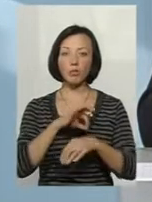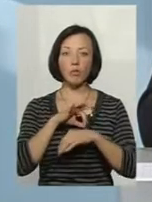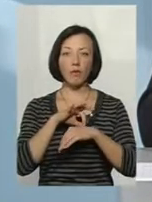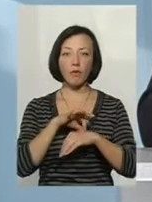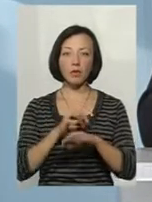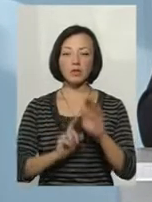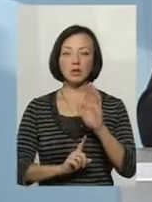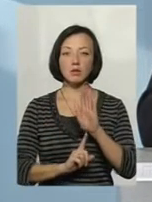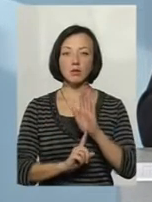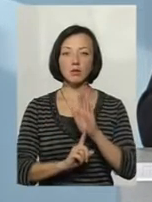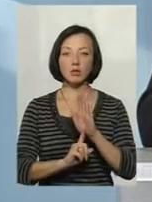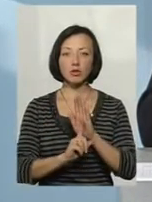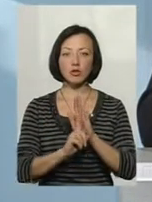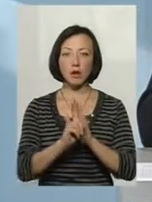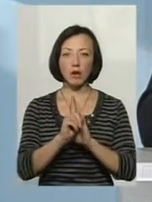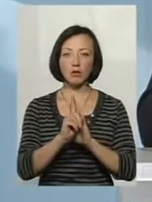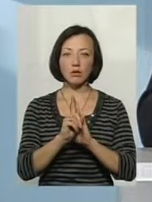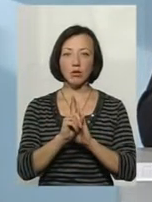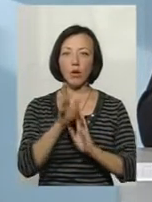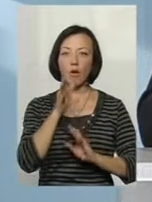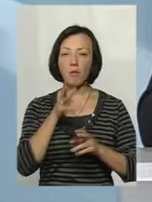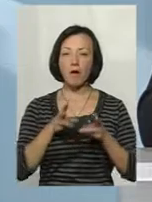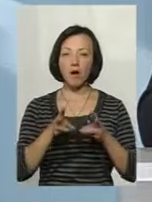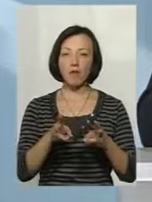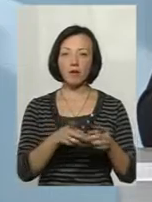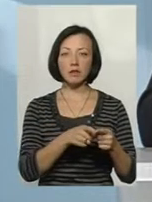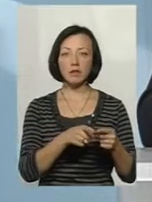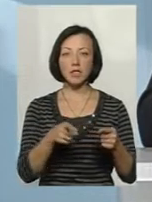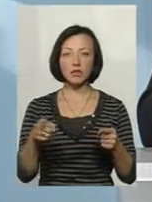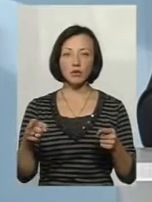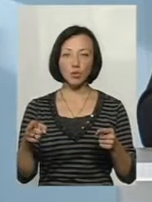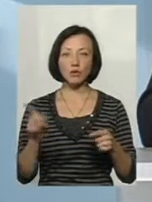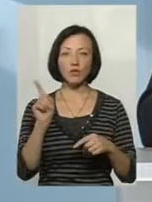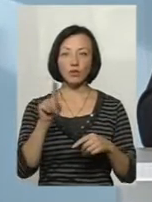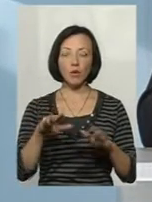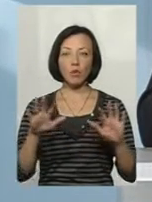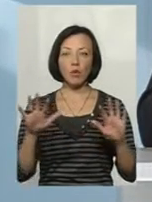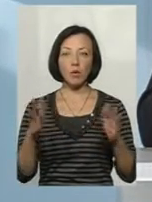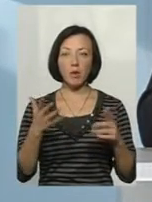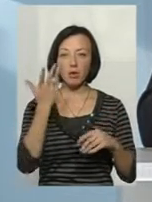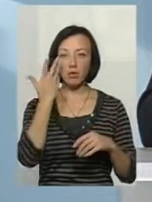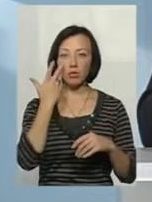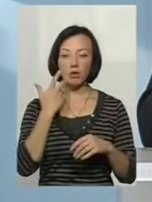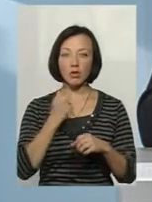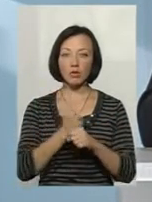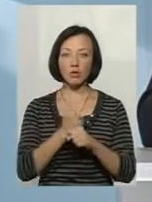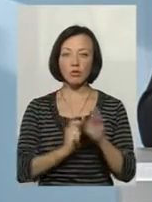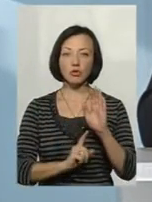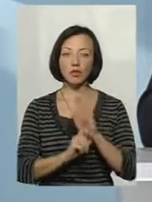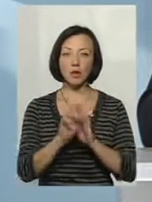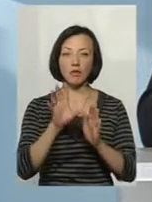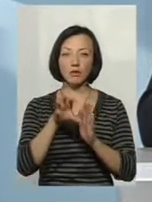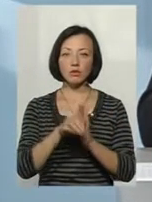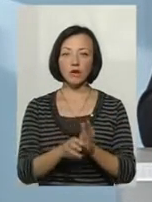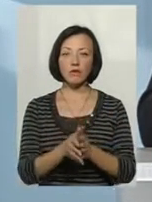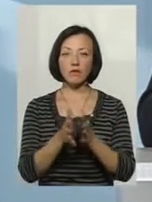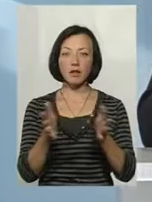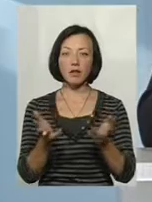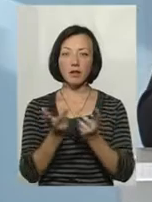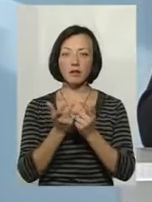на початку опалювального сезону. Тоді, в той момент, коли в роботу починає включатися велика